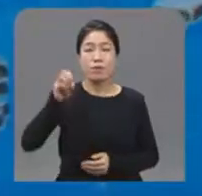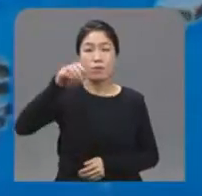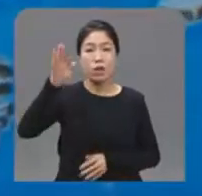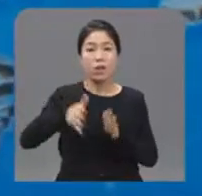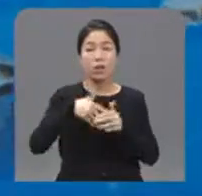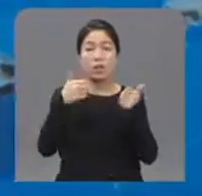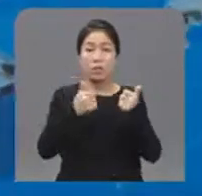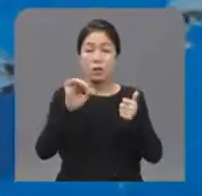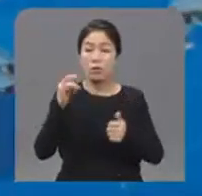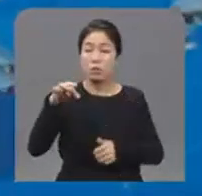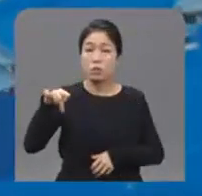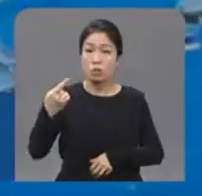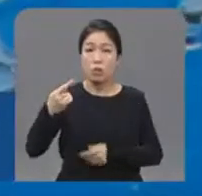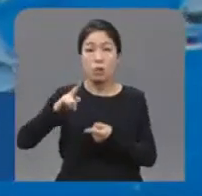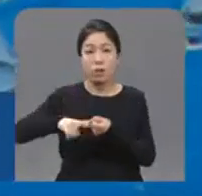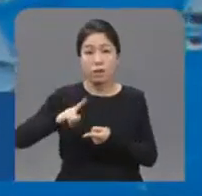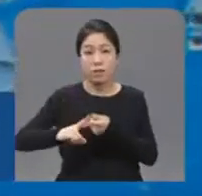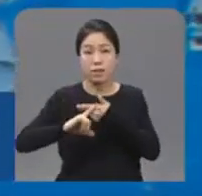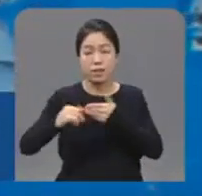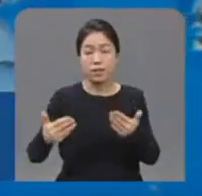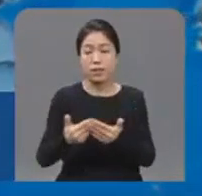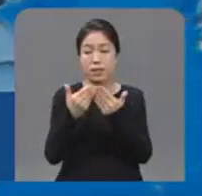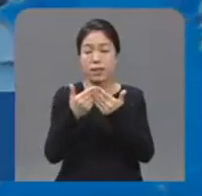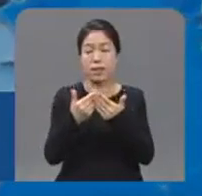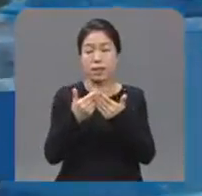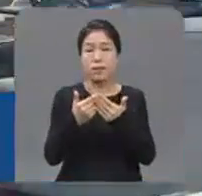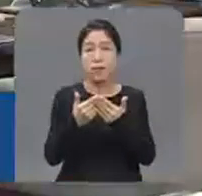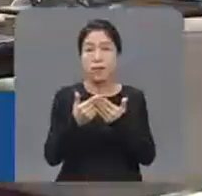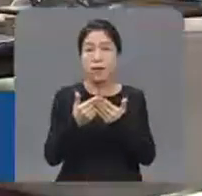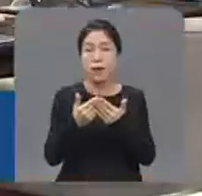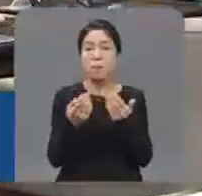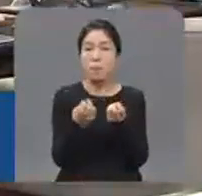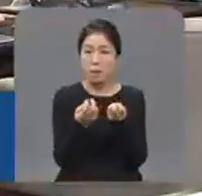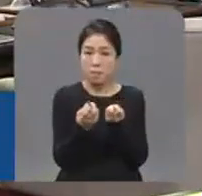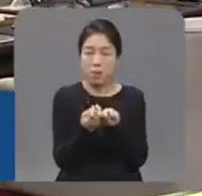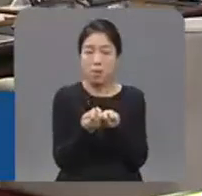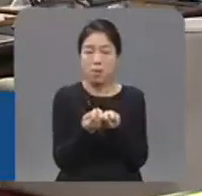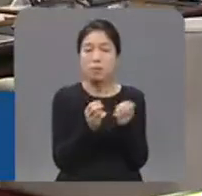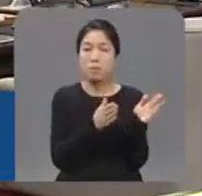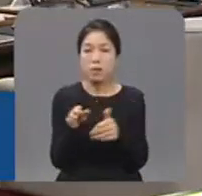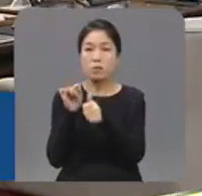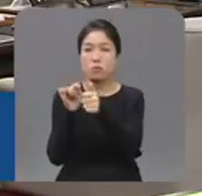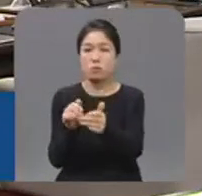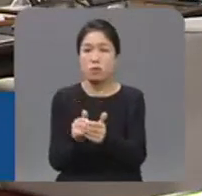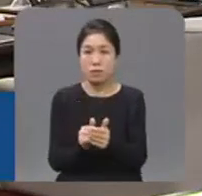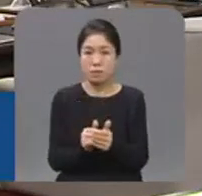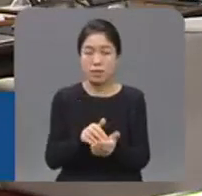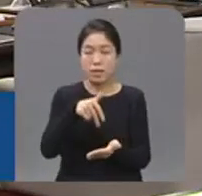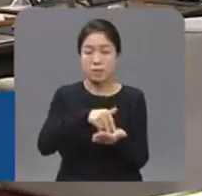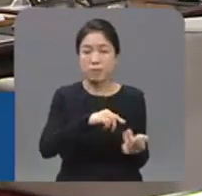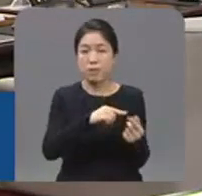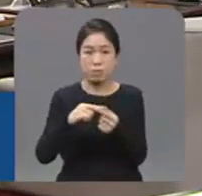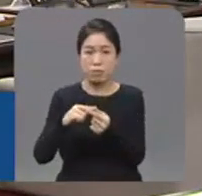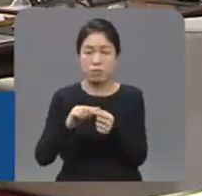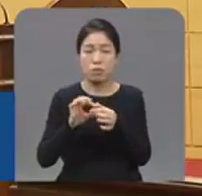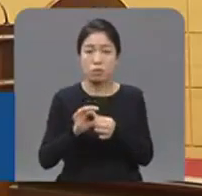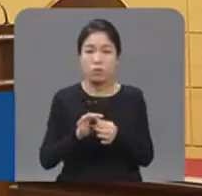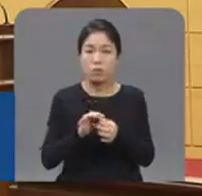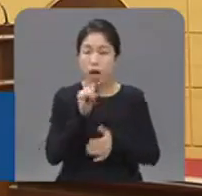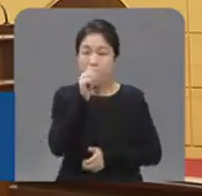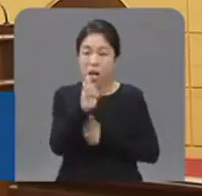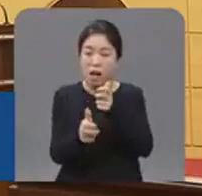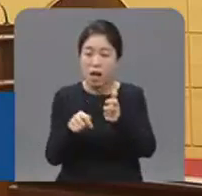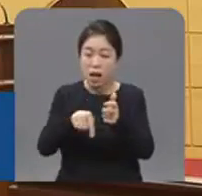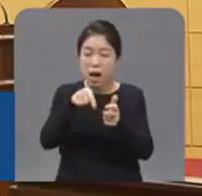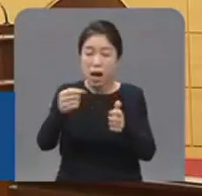광양시의회가 포스코를 상대로 지역 상생협력 방안 마련을 촉구했습니다. 시의회는 입장문을 통해 제철소